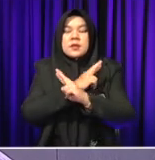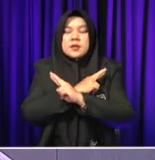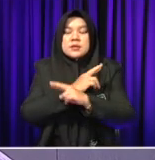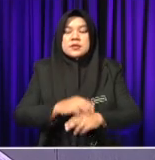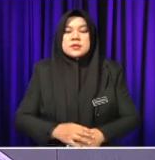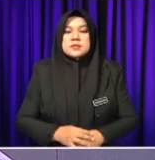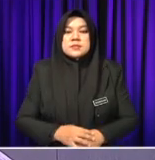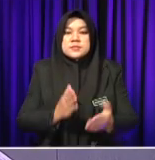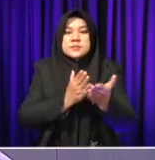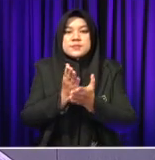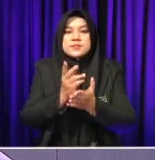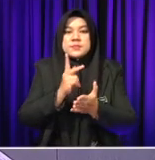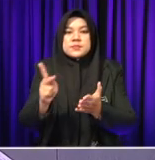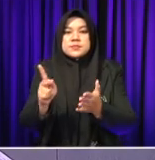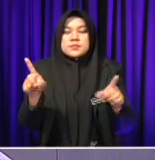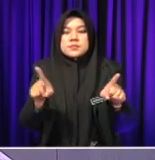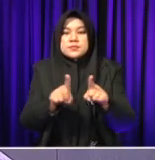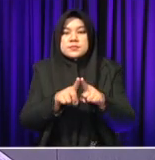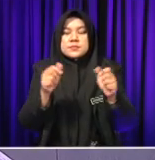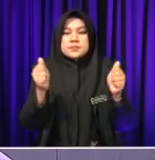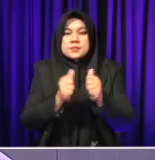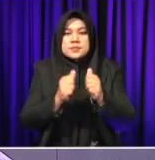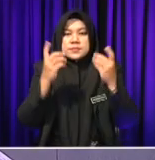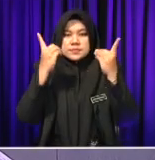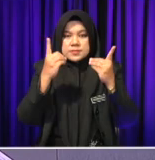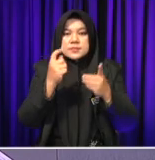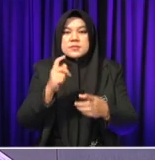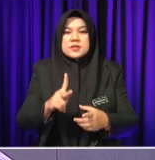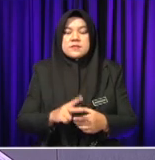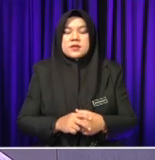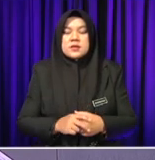mana-mana teruskan bersama dengan kami dalam sukses SPM